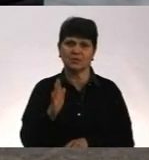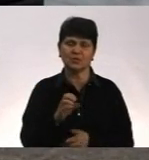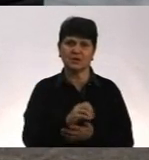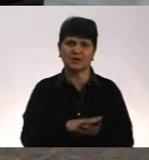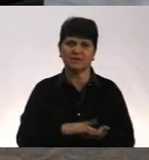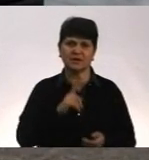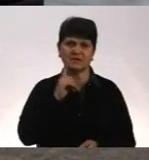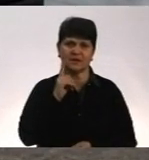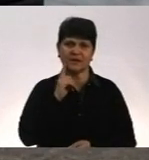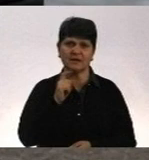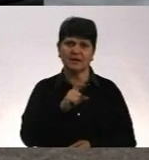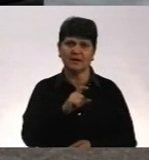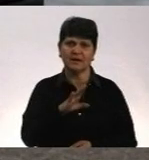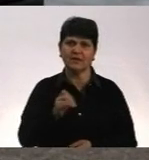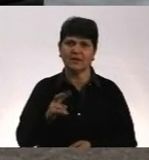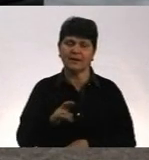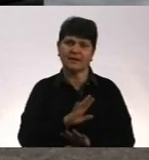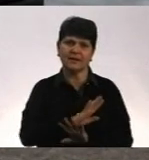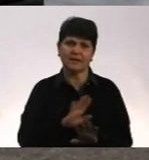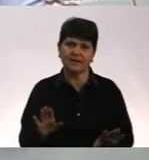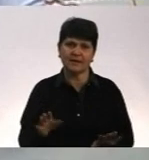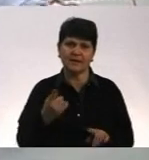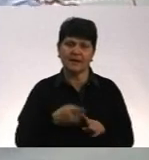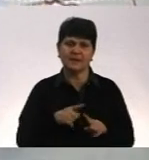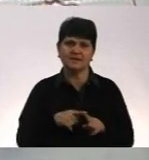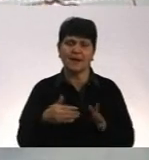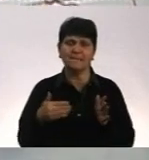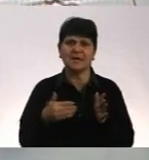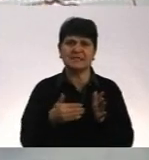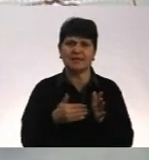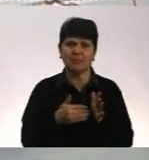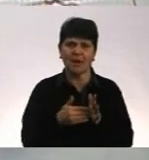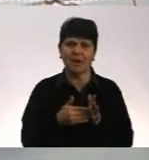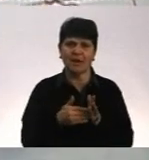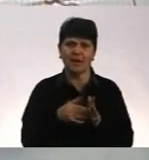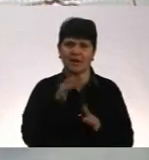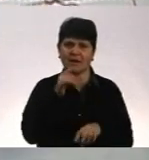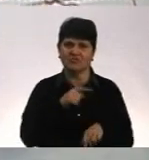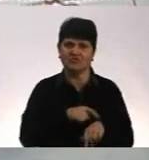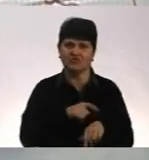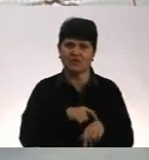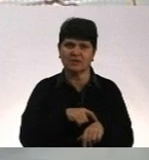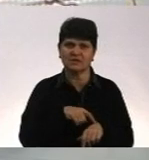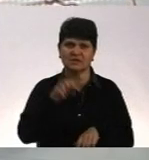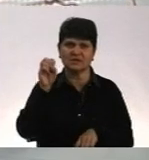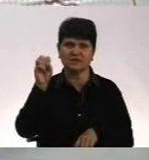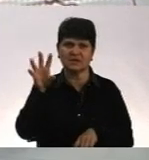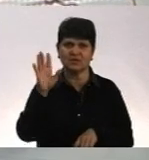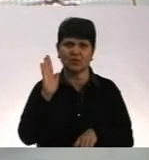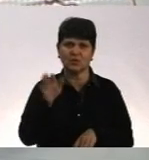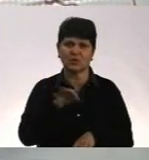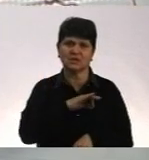Ні. Це максимальний цикл світлофора, час максимального циклу світлофора, який буде застосовуватись під